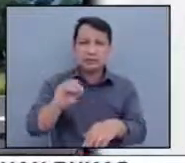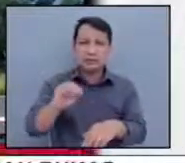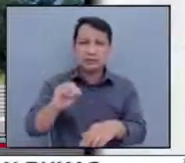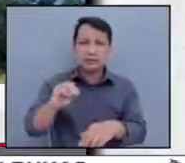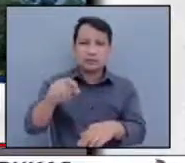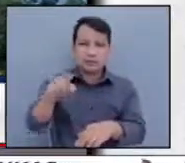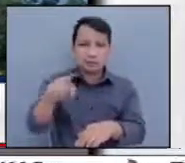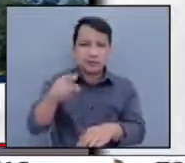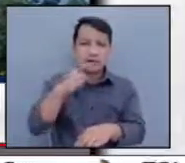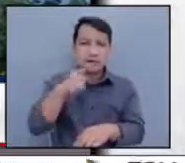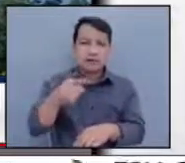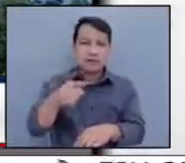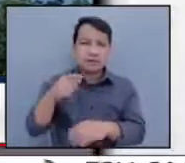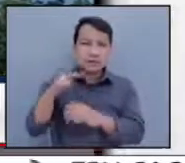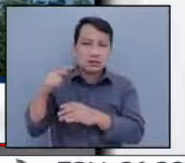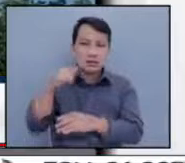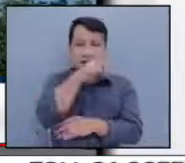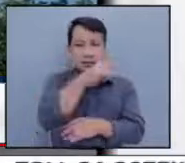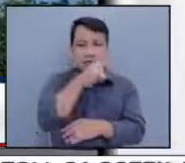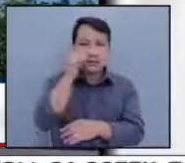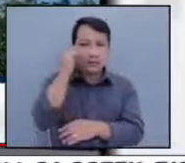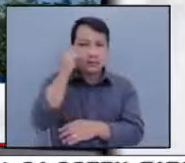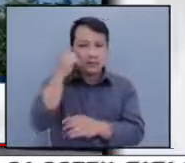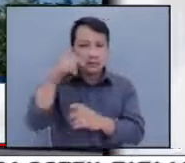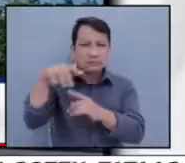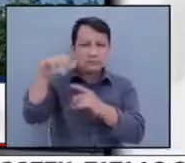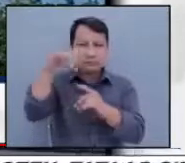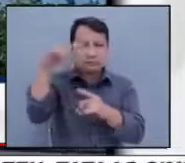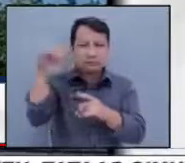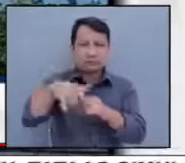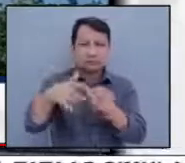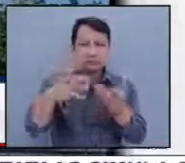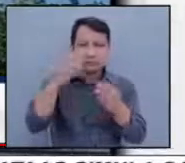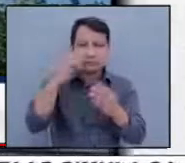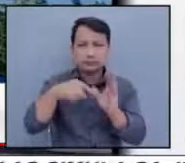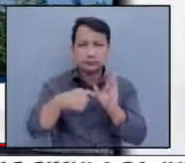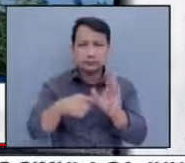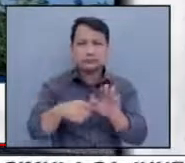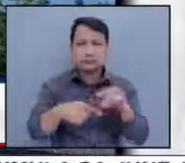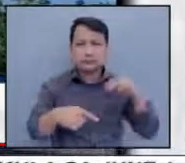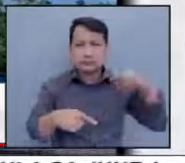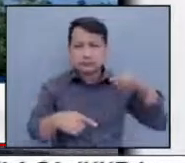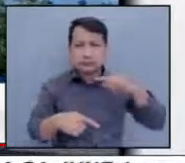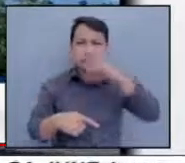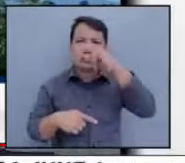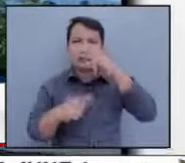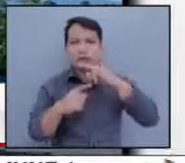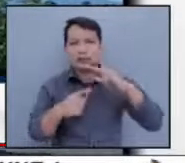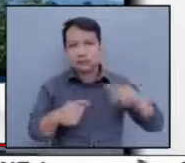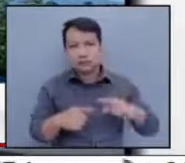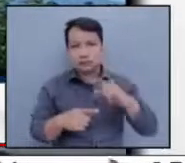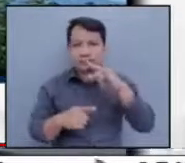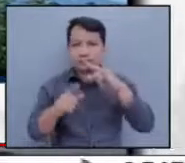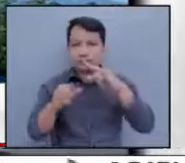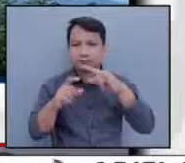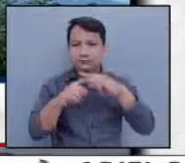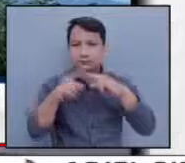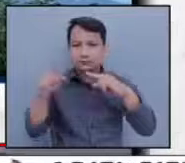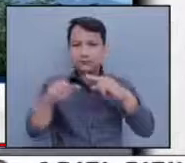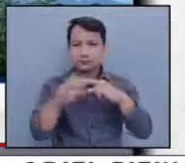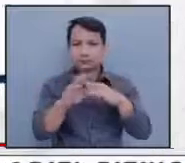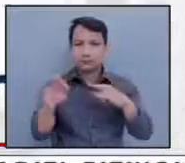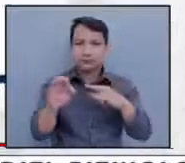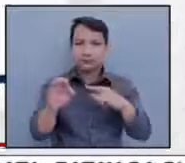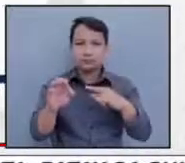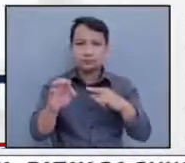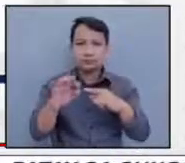Air Force, nangyari ang insidente noong Sabado ng umaga, May 28. Nag-take off ang Hermes 900 drone bandang